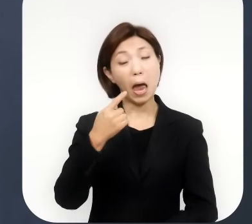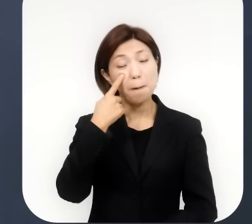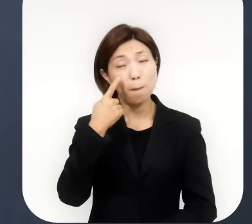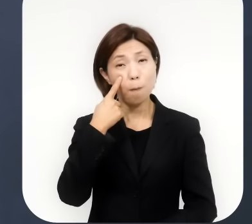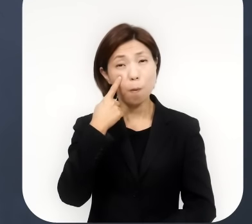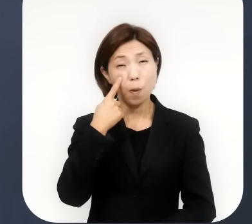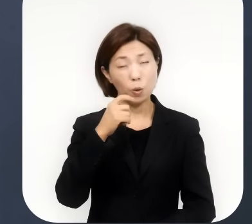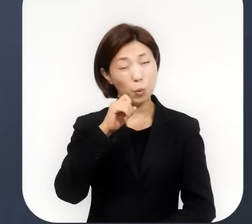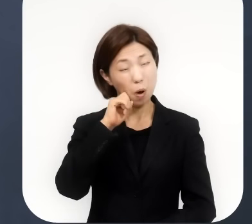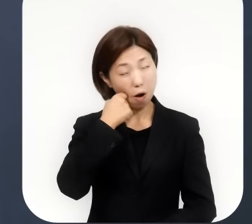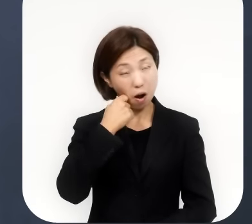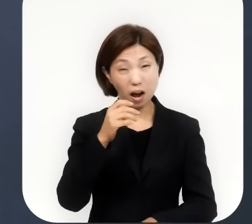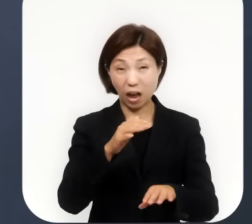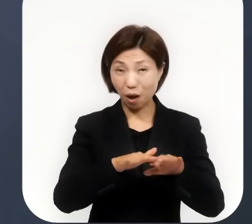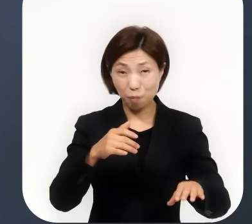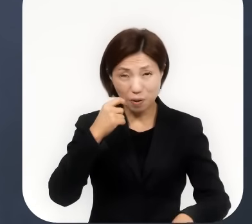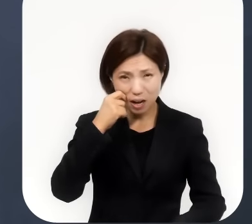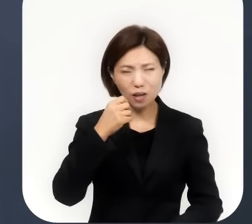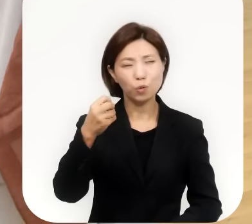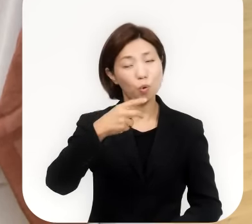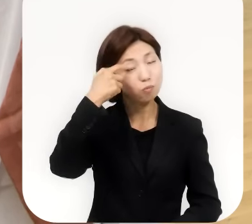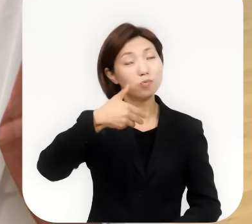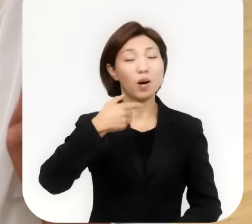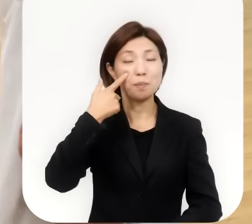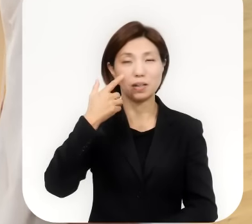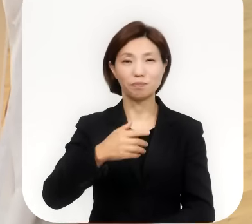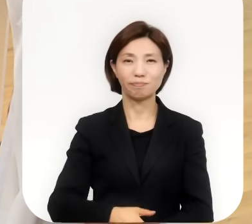해 보시고 또 안 되면 또 다음에 또 물어